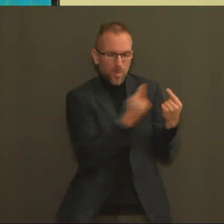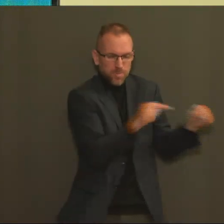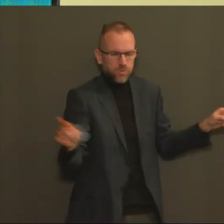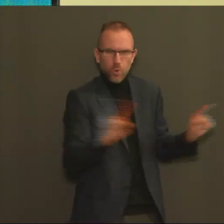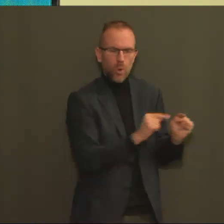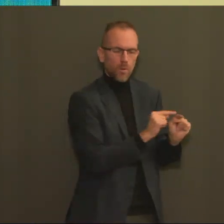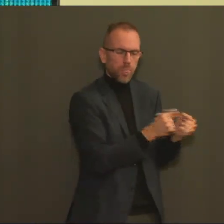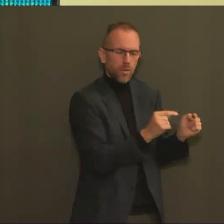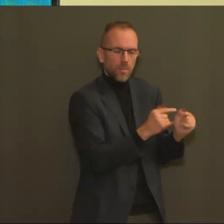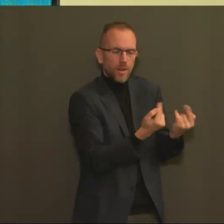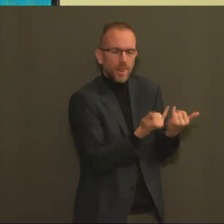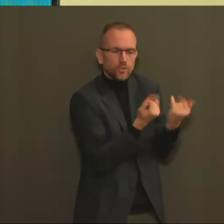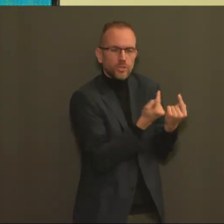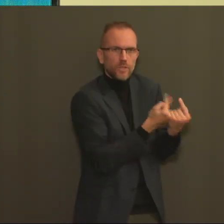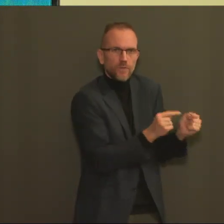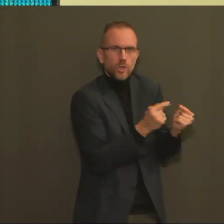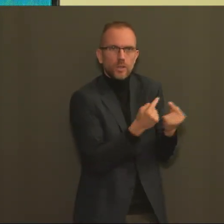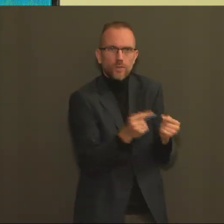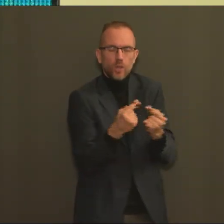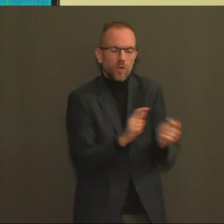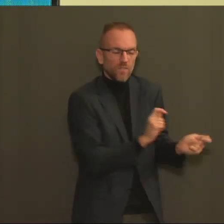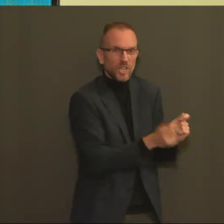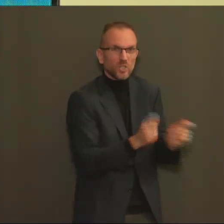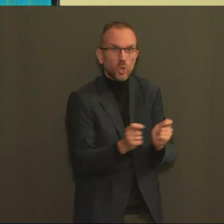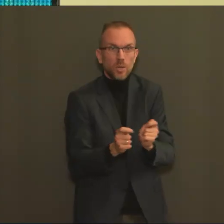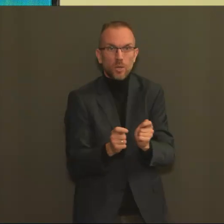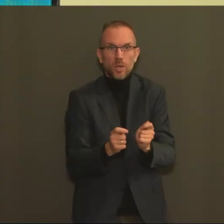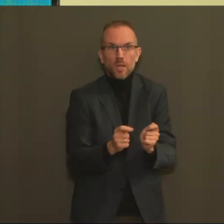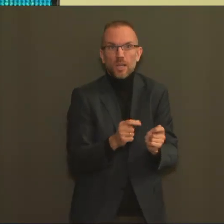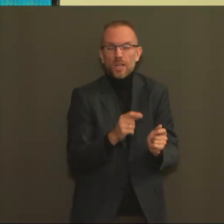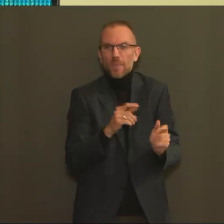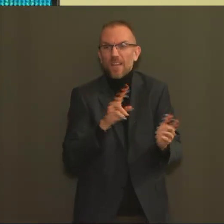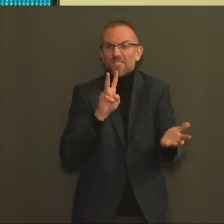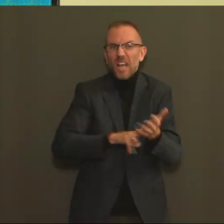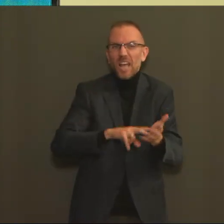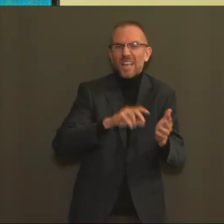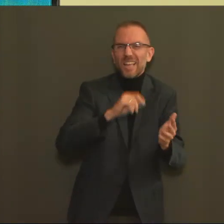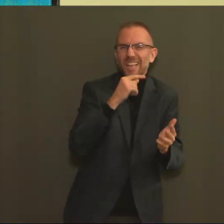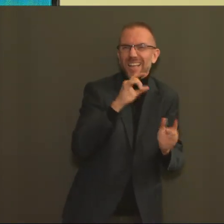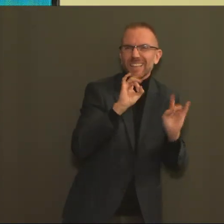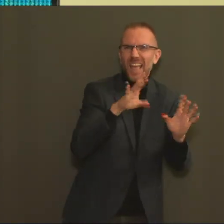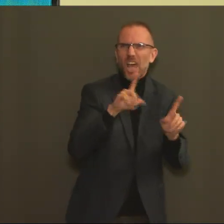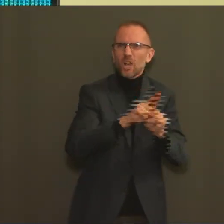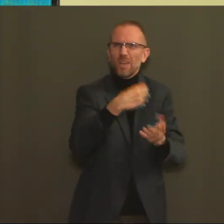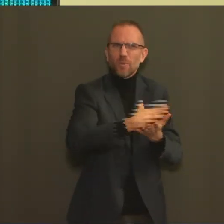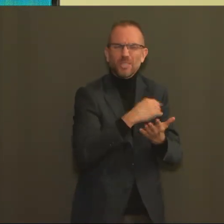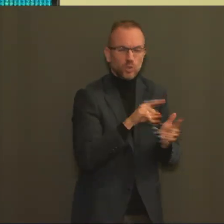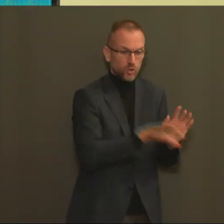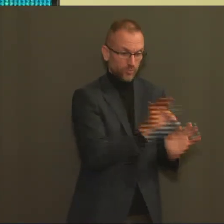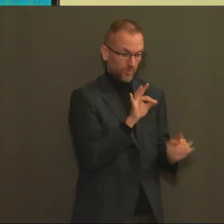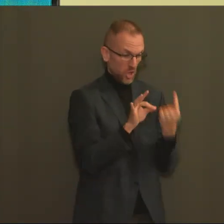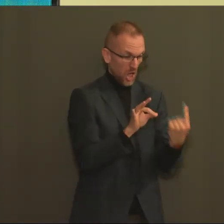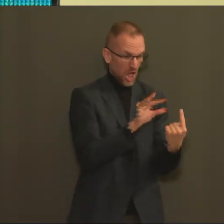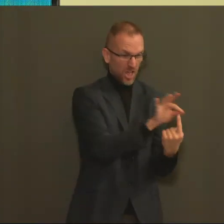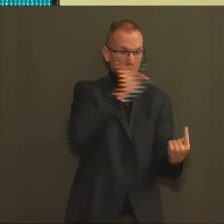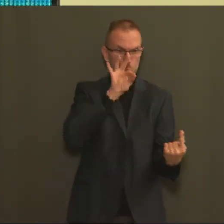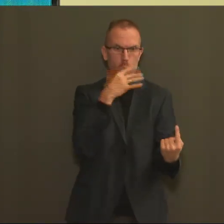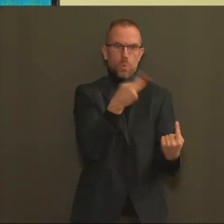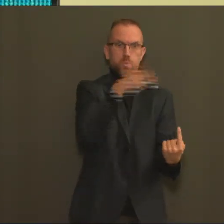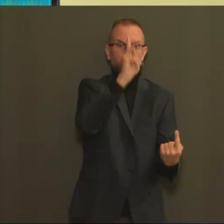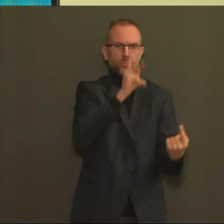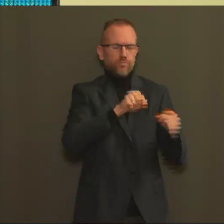aan te passen q aanvraag jan measure the vulture mobycon terminaal die pleitte adp kan muziek i learned eieren tussen